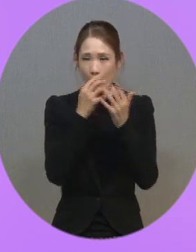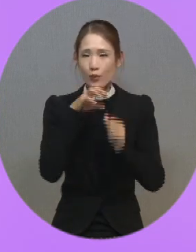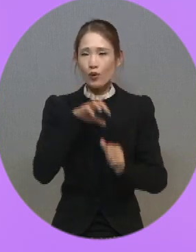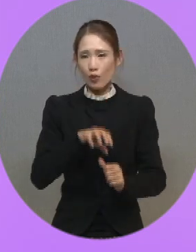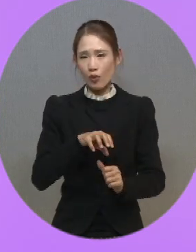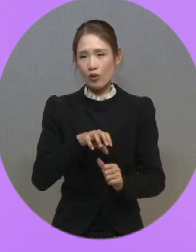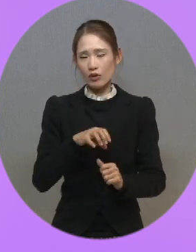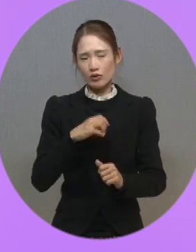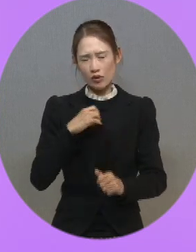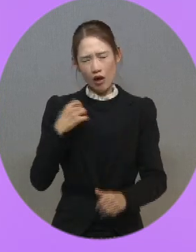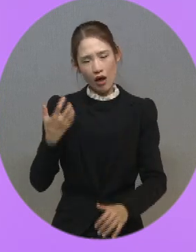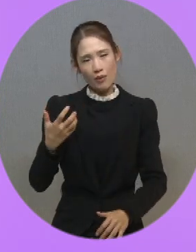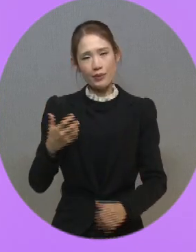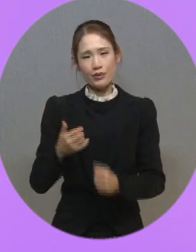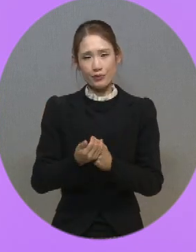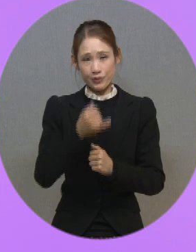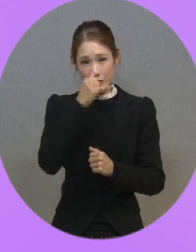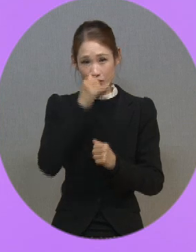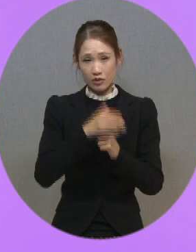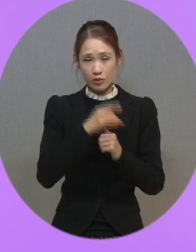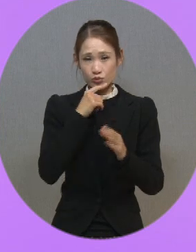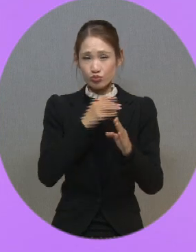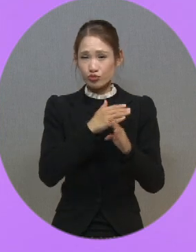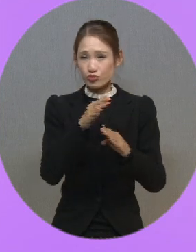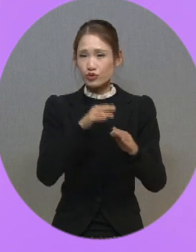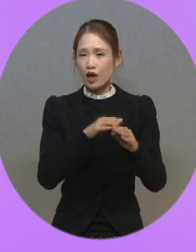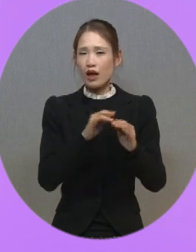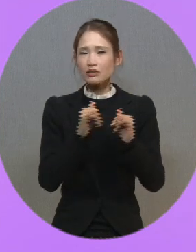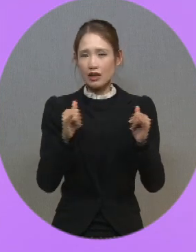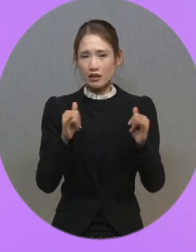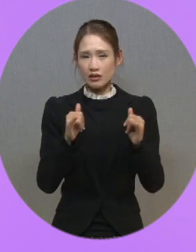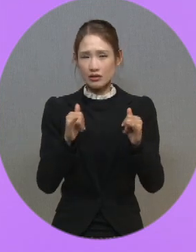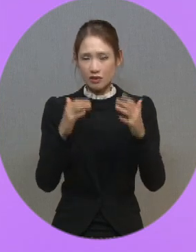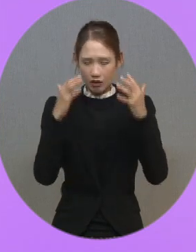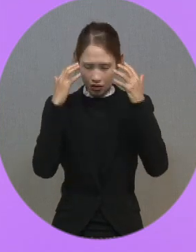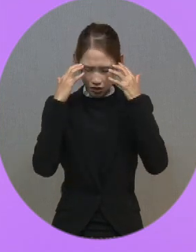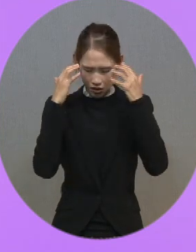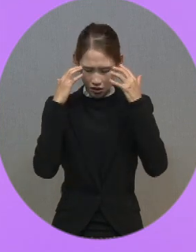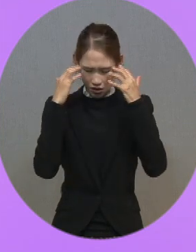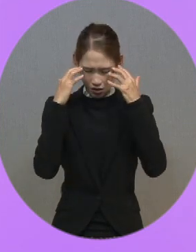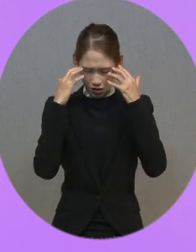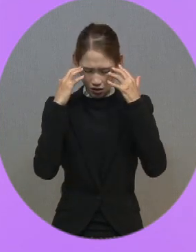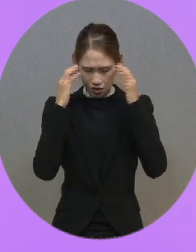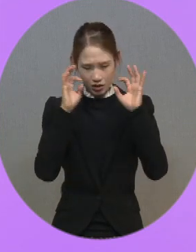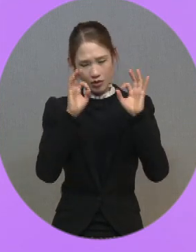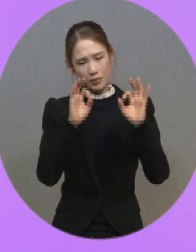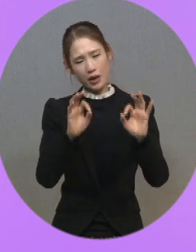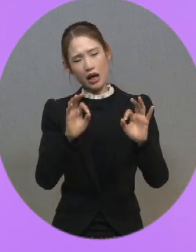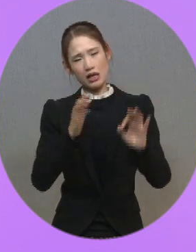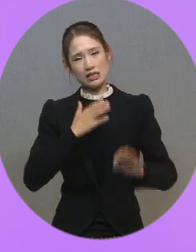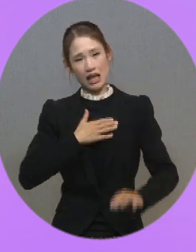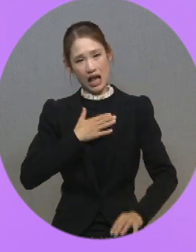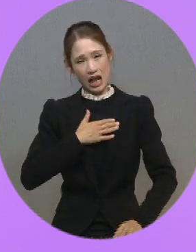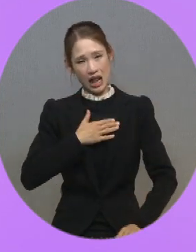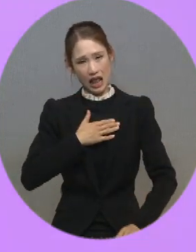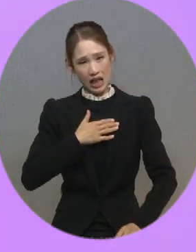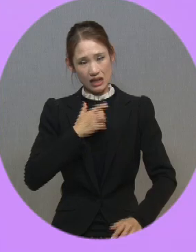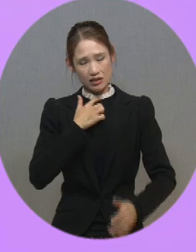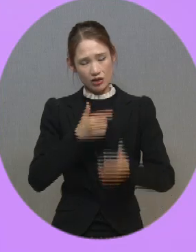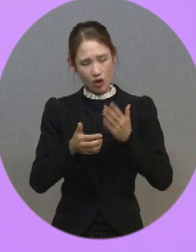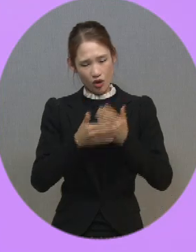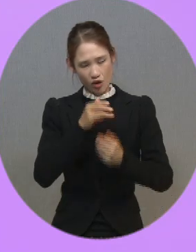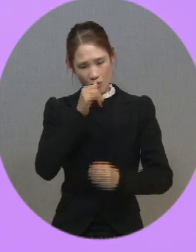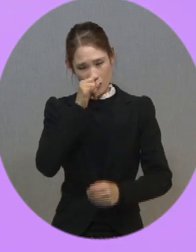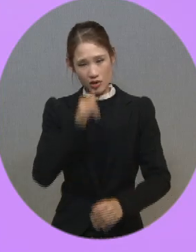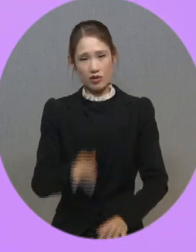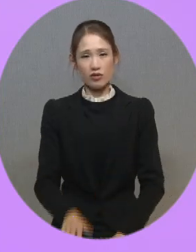겪는 과정에 이제 우리 북한 사람들이 얼마나 고통을 받는지를 제 눈으로 봤고 몸으로 겪었습니다.